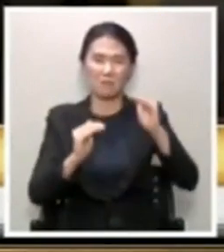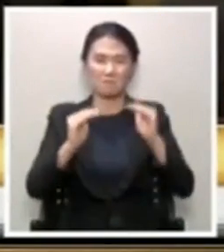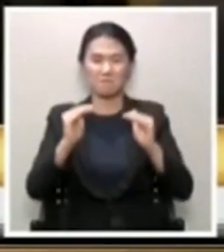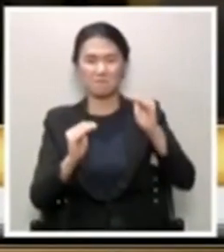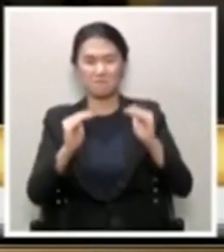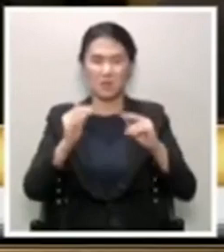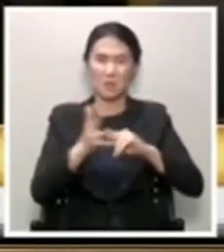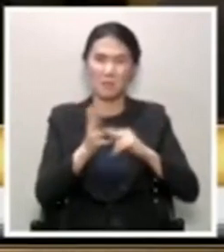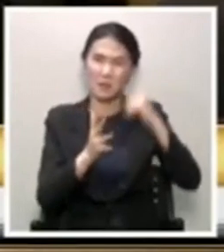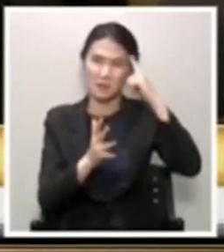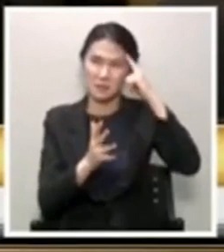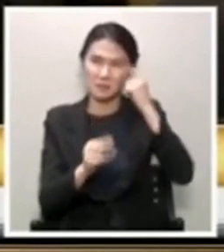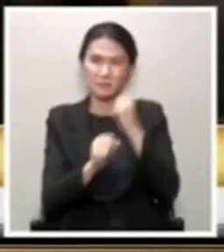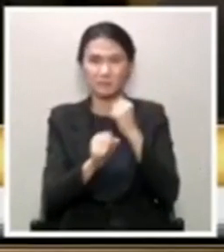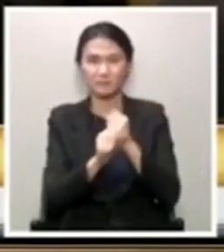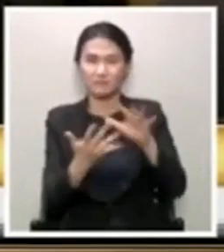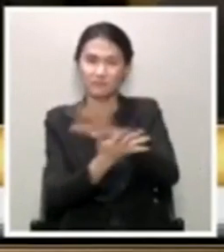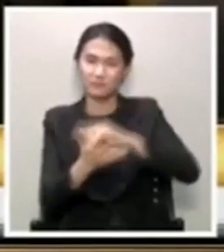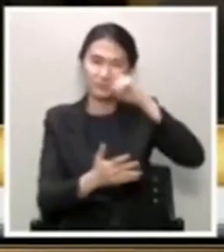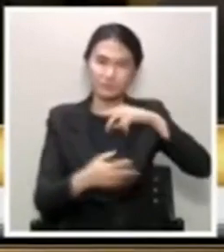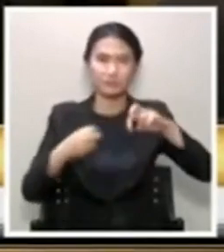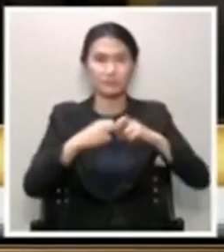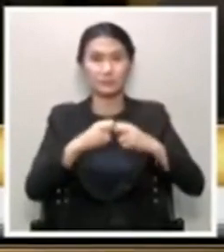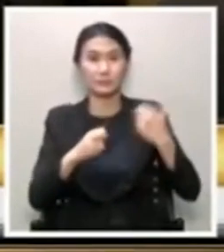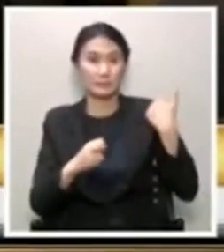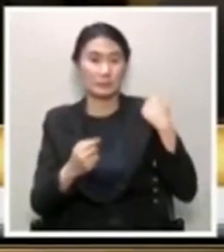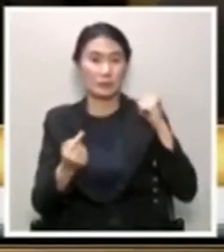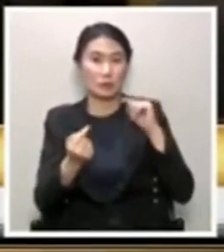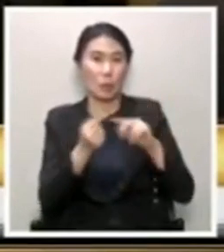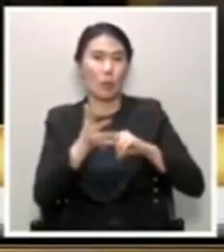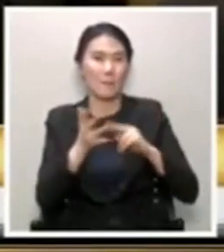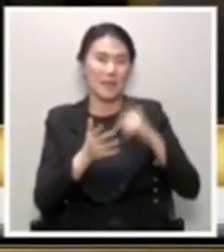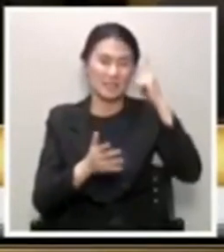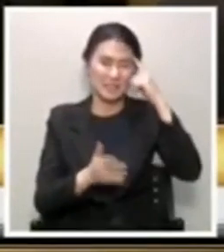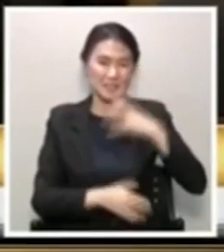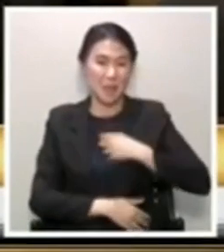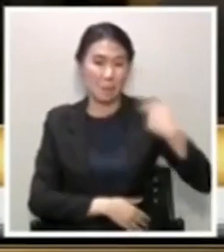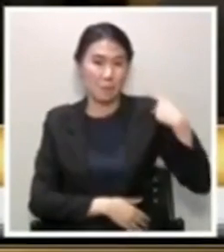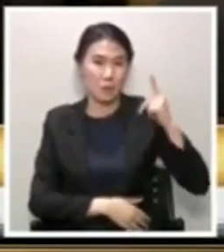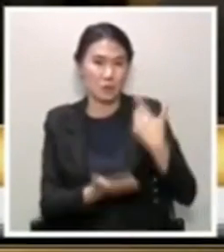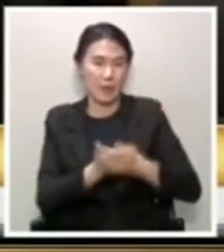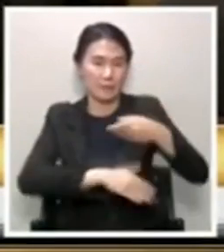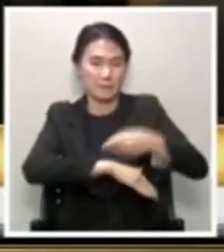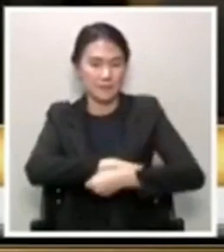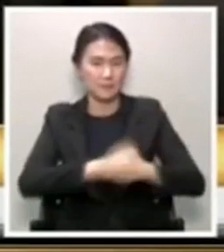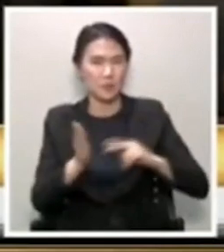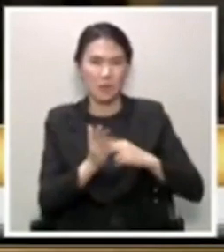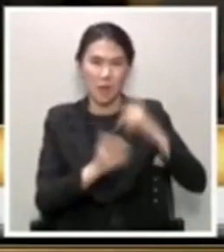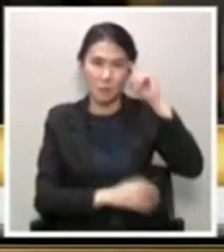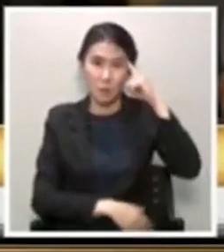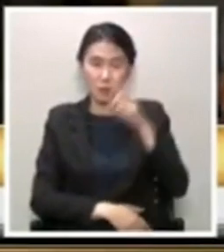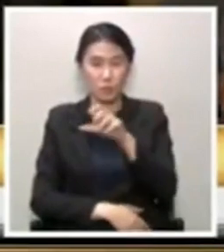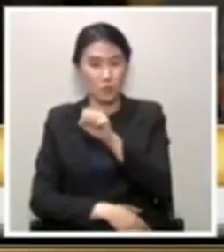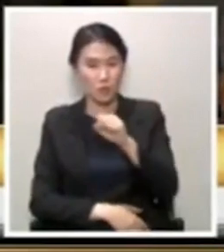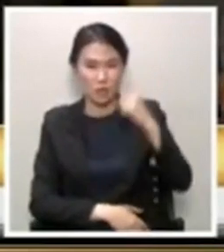ได้อย่างยากลําบากนะครับมันทําให้เกิดปรากฏการณ์ของการเสนอซื้อเสนอผลประโยชน์เพื่อดึงใจส.ส.กันมาผมไม่ทราบว่าจริงเท็จนะครับ